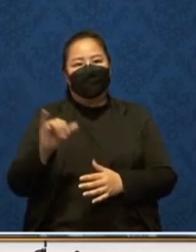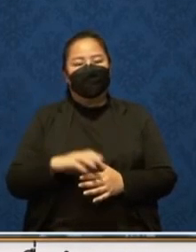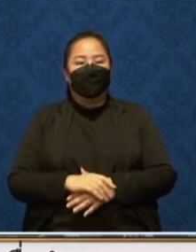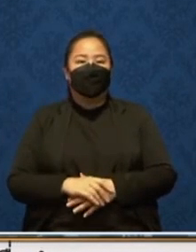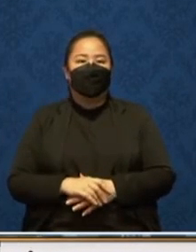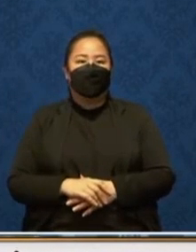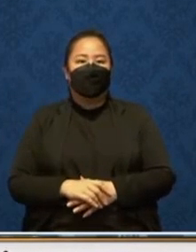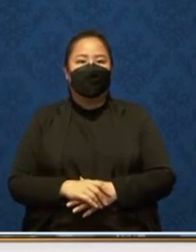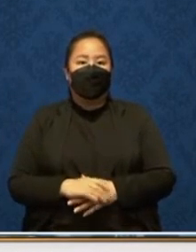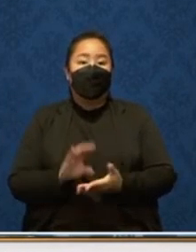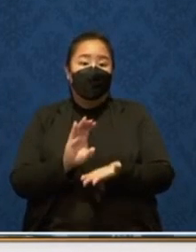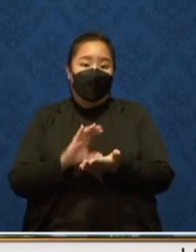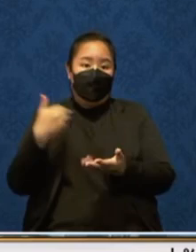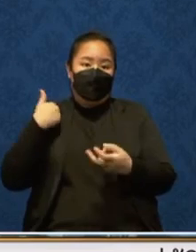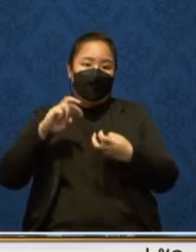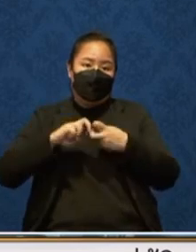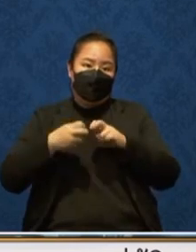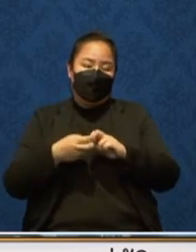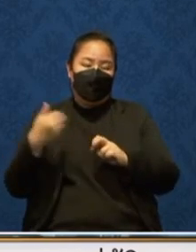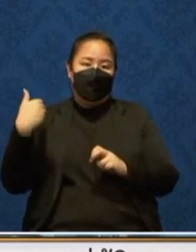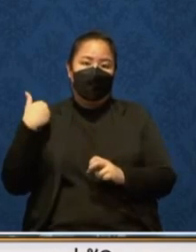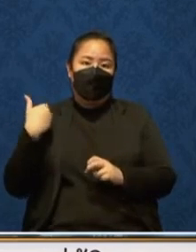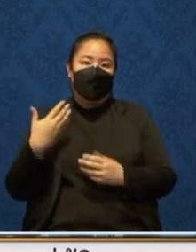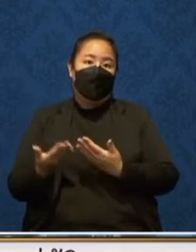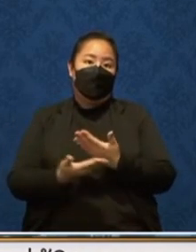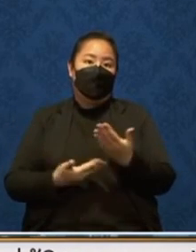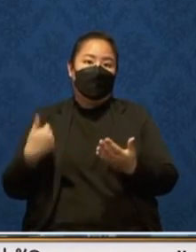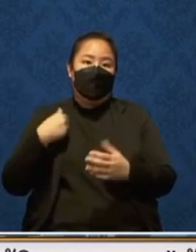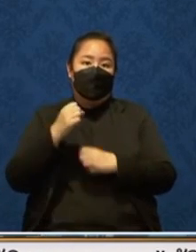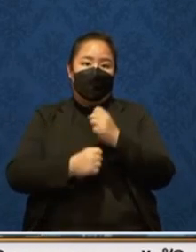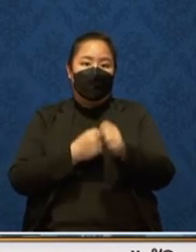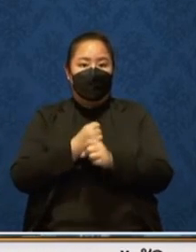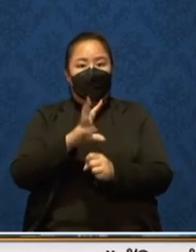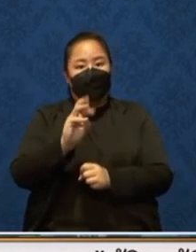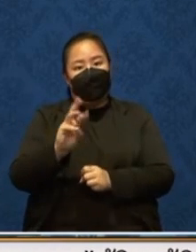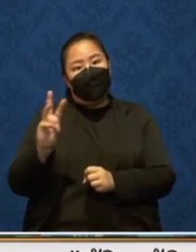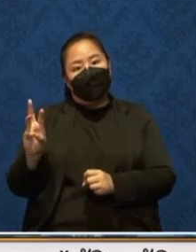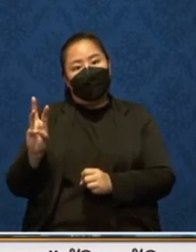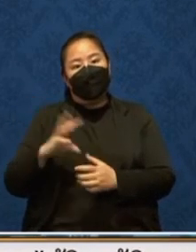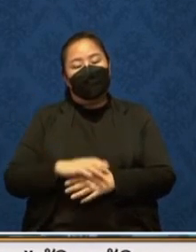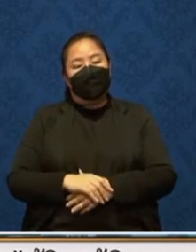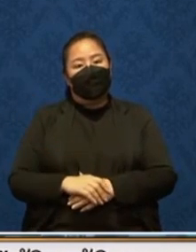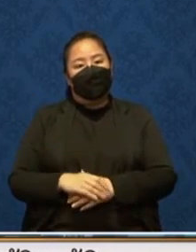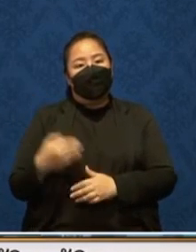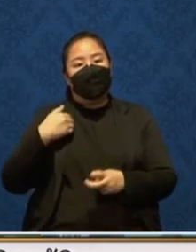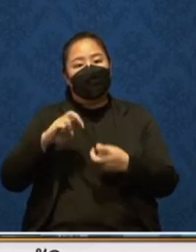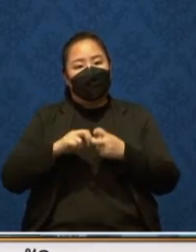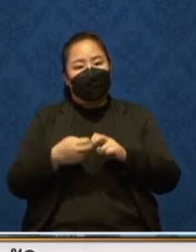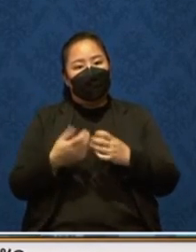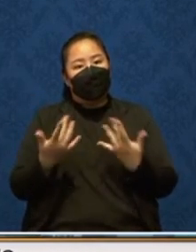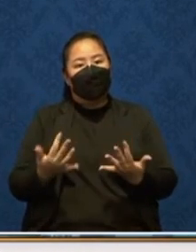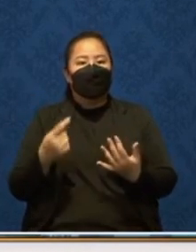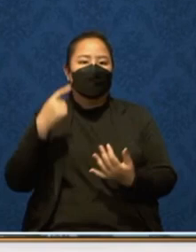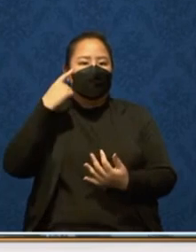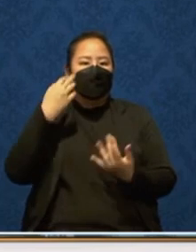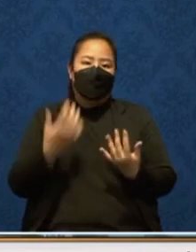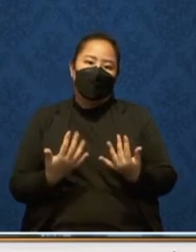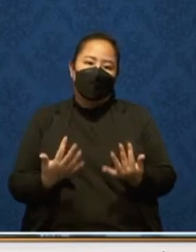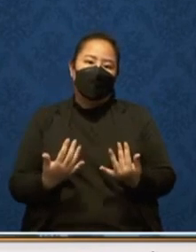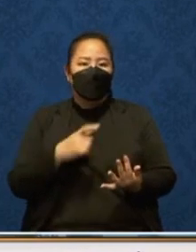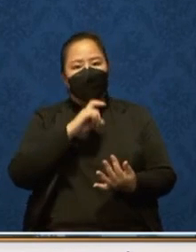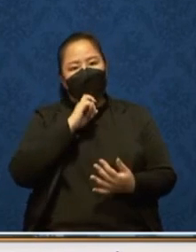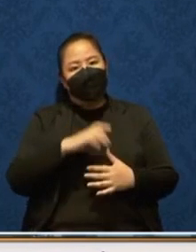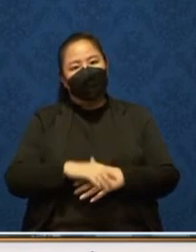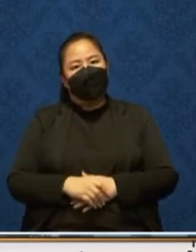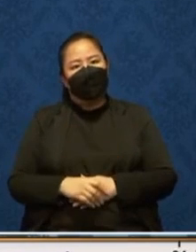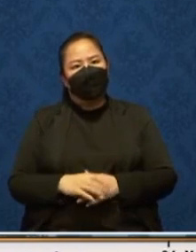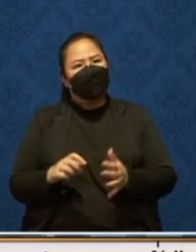งบมปัหา นผมเคยอาธิปรายตอนงบ 66 ไปแล้วนะครับกมปัหาอยู่ รอเครียอายอยู่ หไม่รู้รอคาเครียออยู่